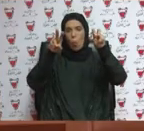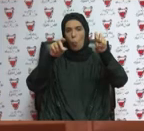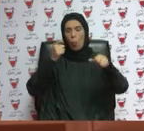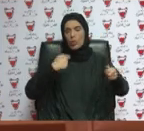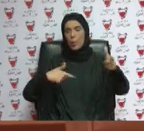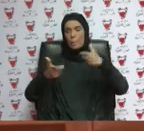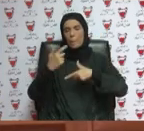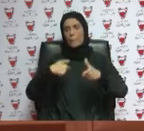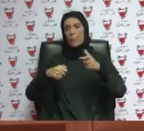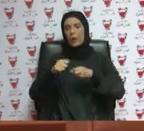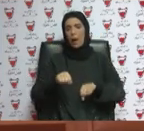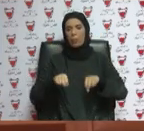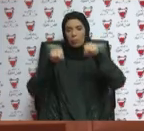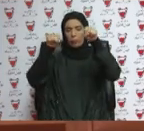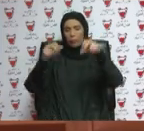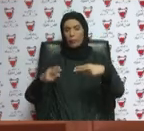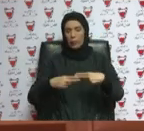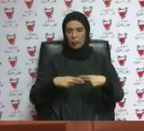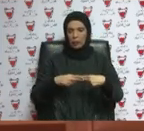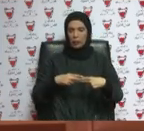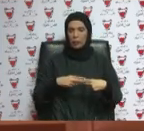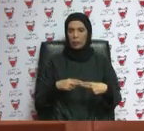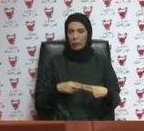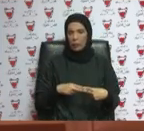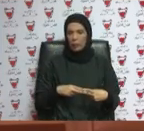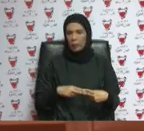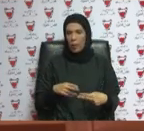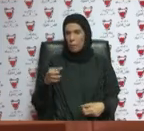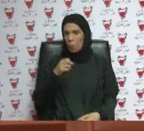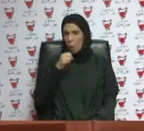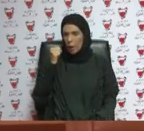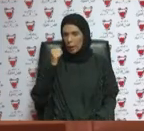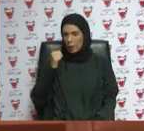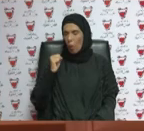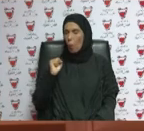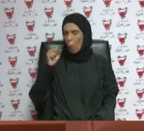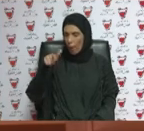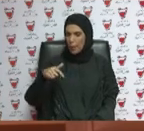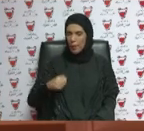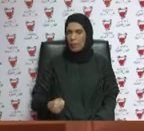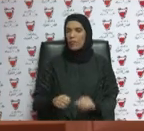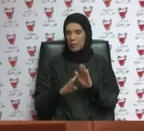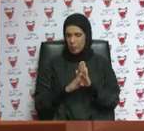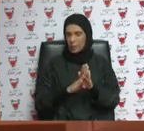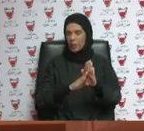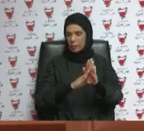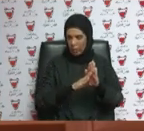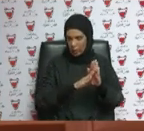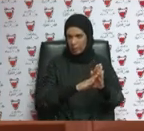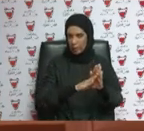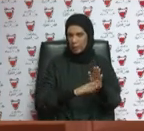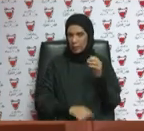روحنا محلات مسكوكة وصاحبها بحريني. هل هناك دعم للبحريني اللي هو صاحب